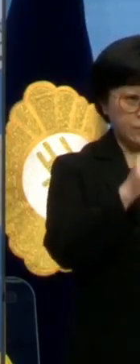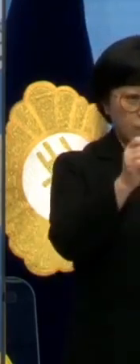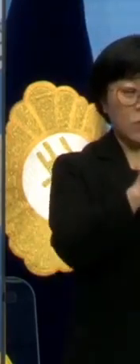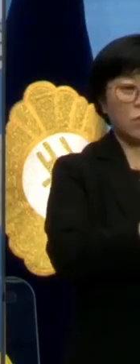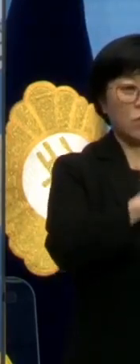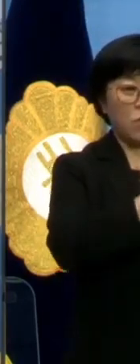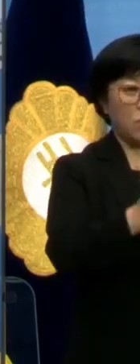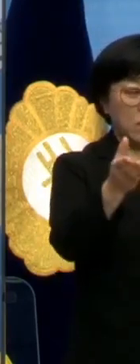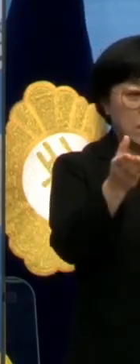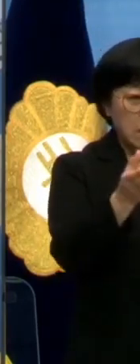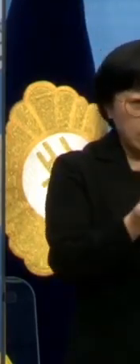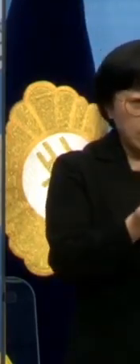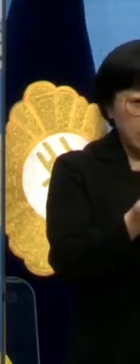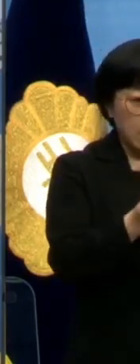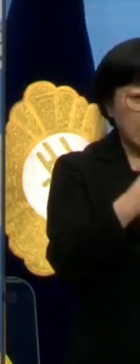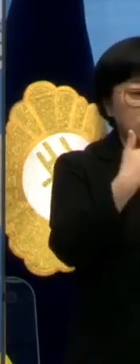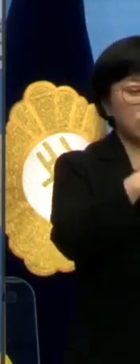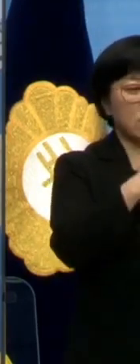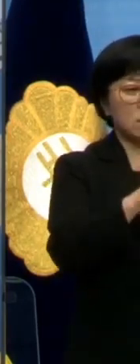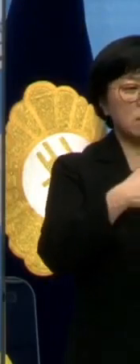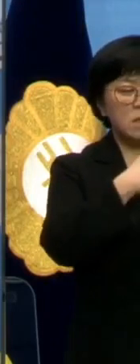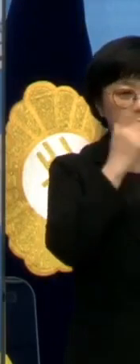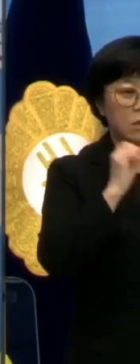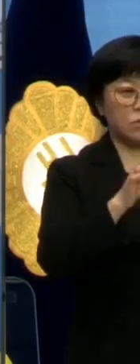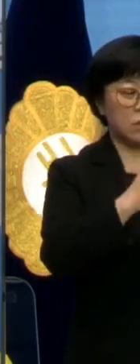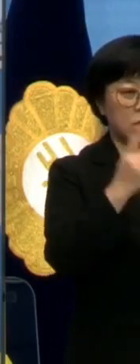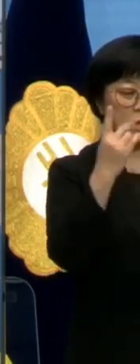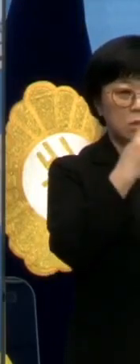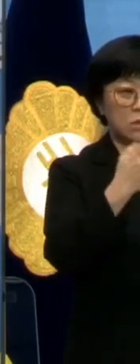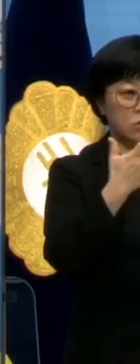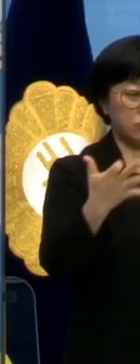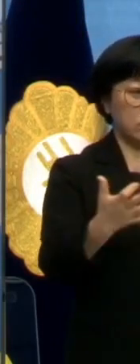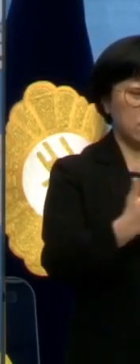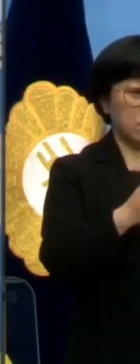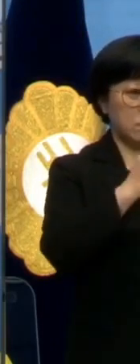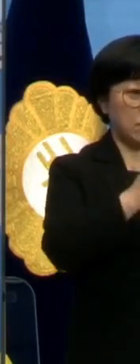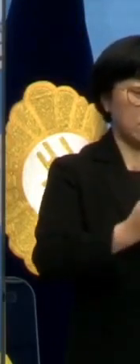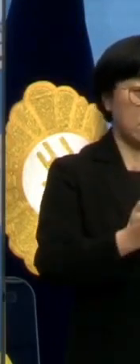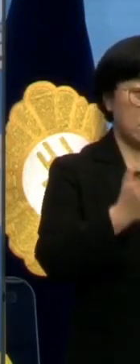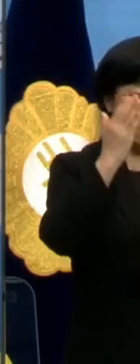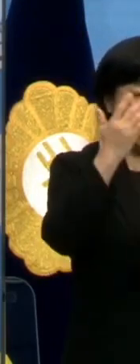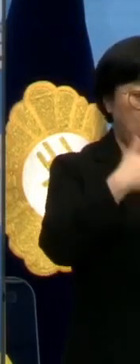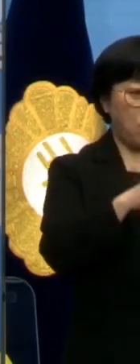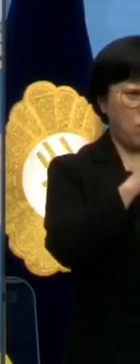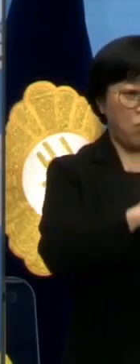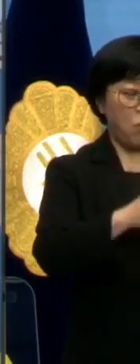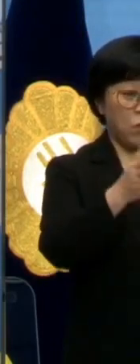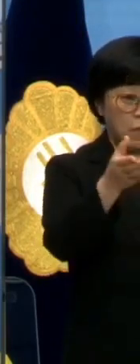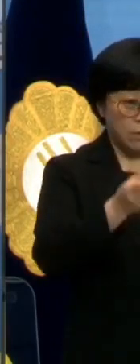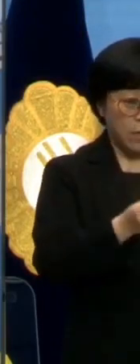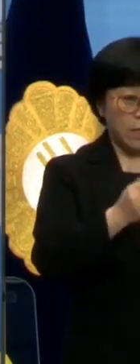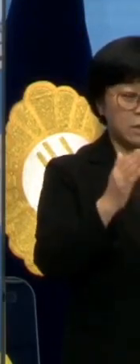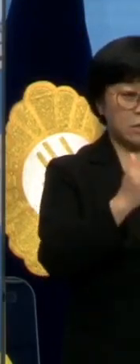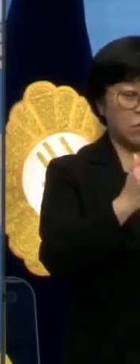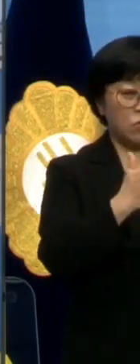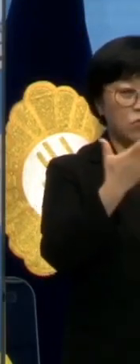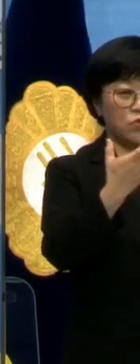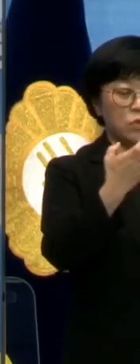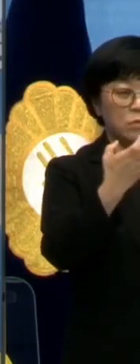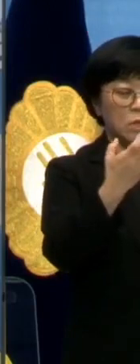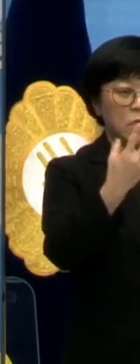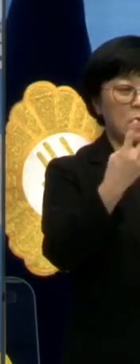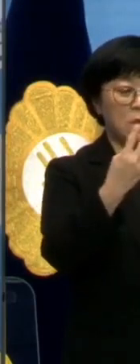공공임대주택은 매우 부족한 상황입니다. 2019년 기준 30년 이상 장기 공공임대주택이 92만